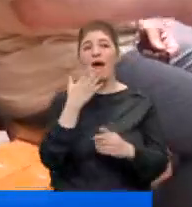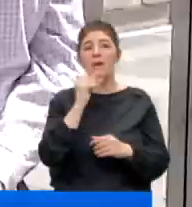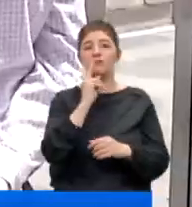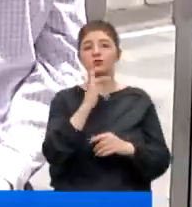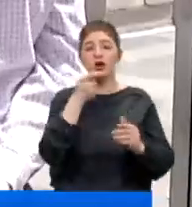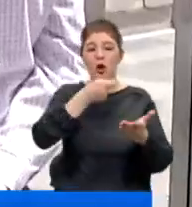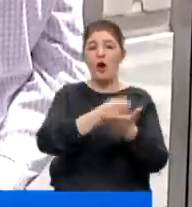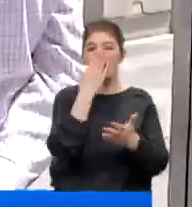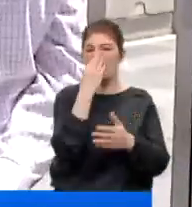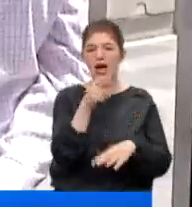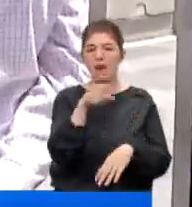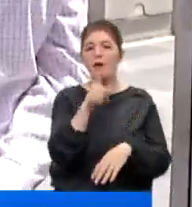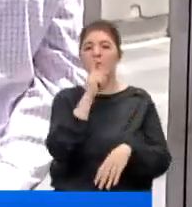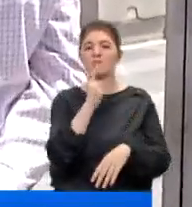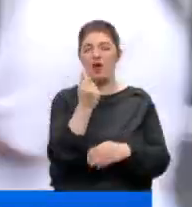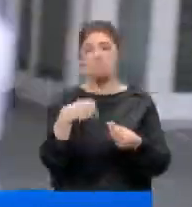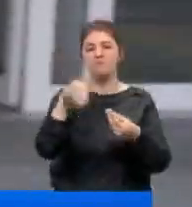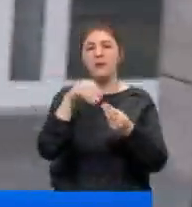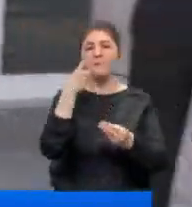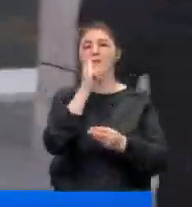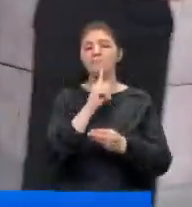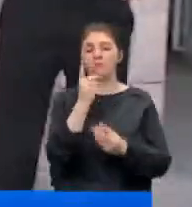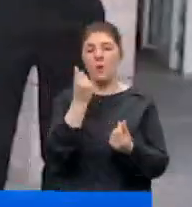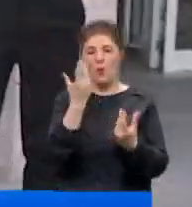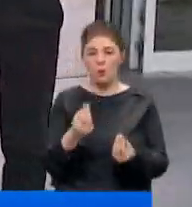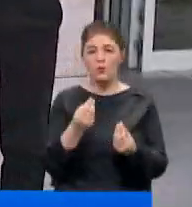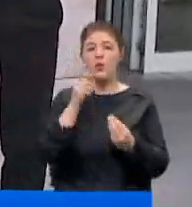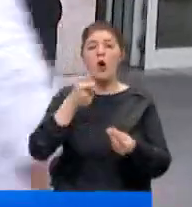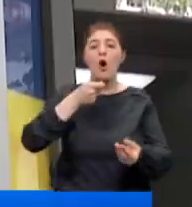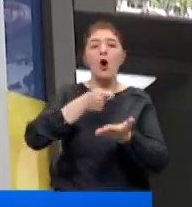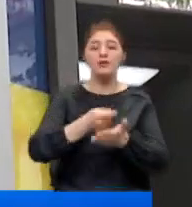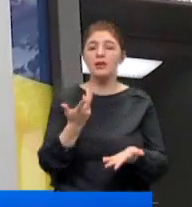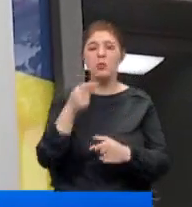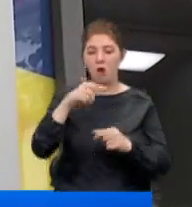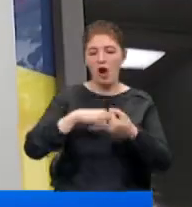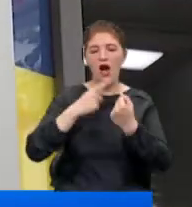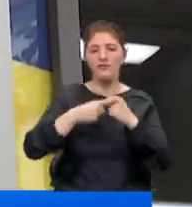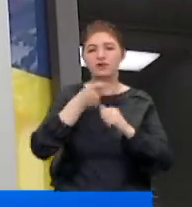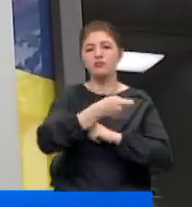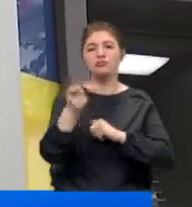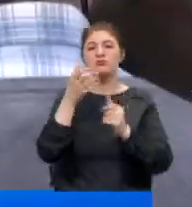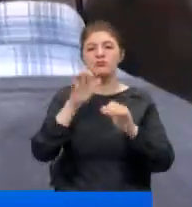emeklilere ödenen bayram ikramiyesi 100 liralık artışla bin 100 liraya çıkarılmıştır ödemelerinde bu hafta yapılması bekleniyor